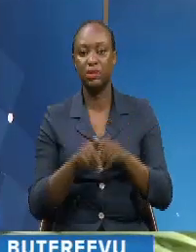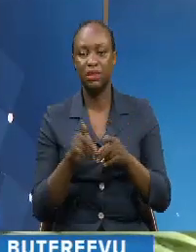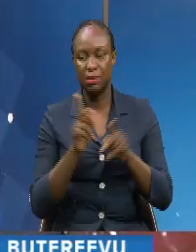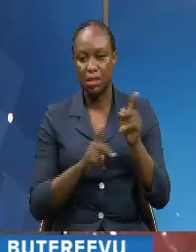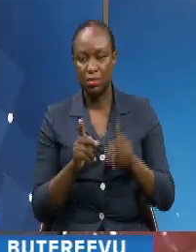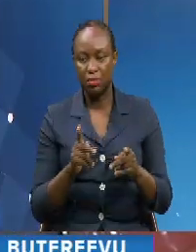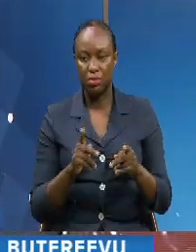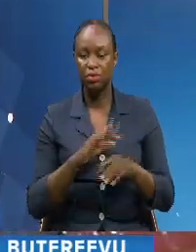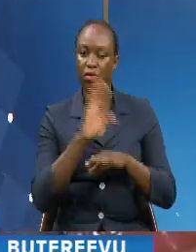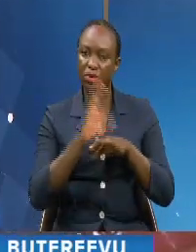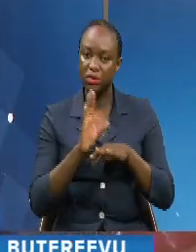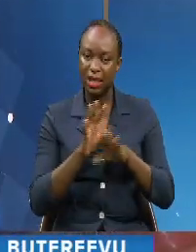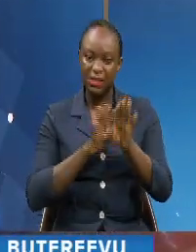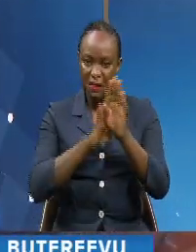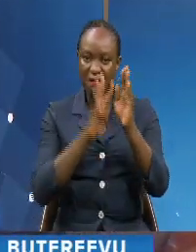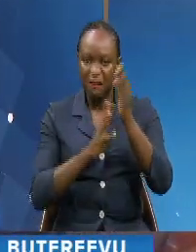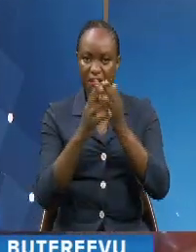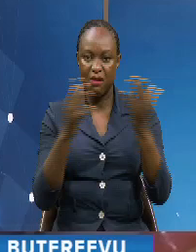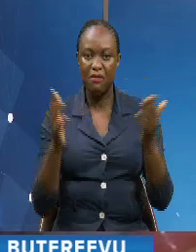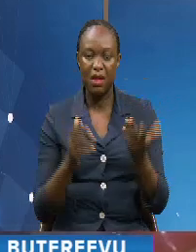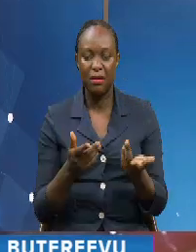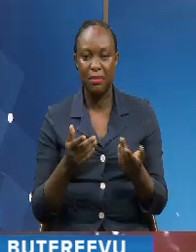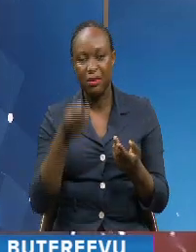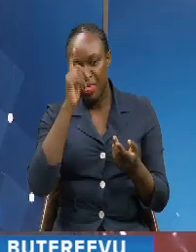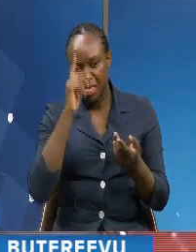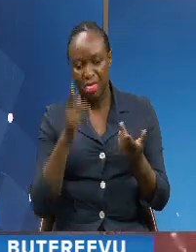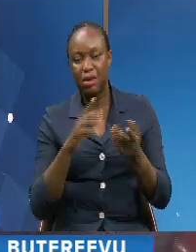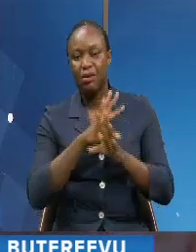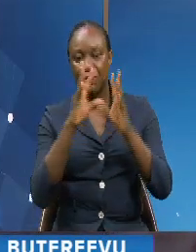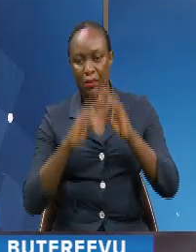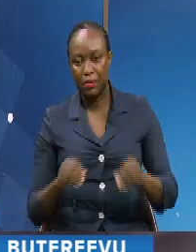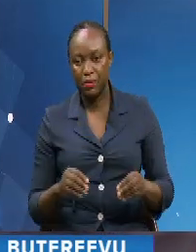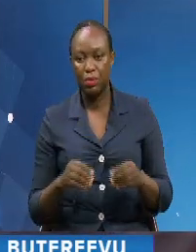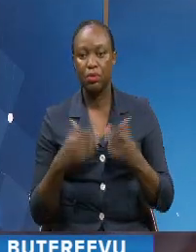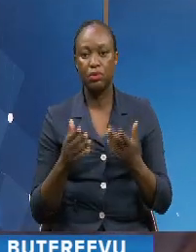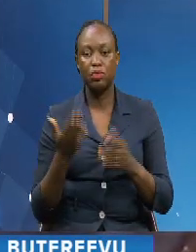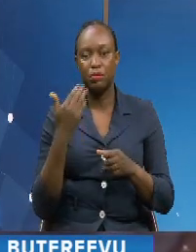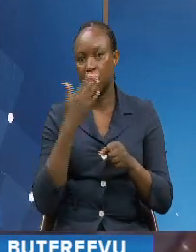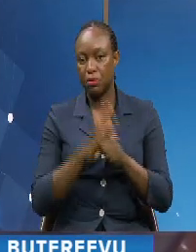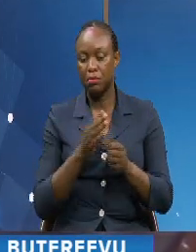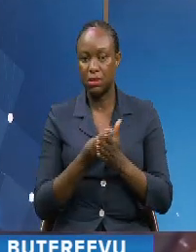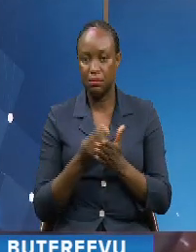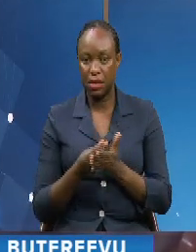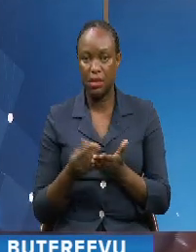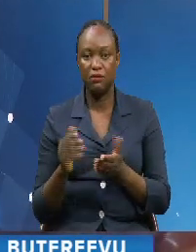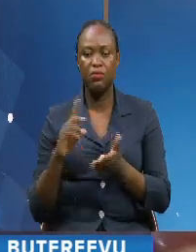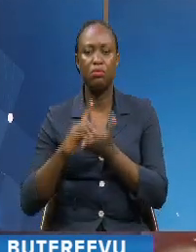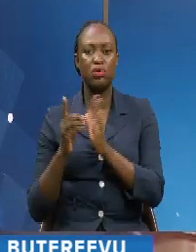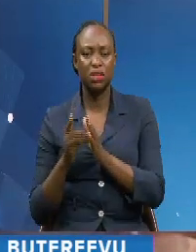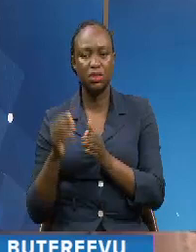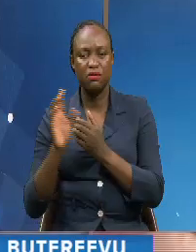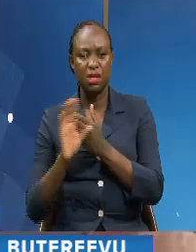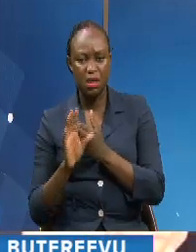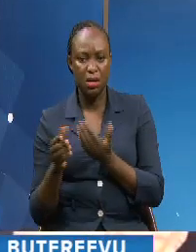mu kiraba. Abasumba bano bategeeza nga baasuubizibwa ebintu okuva mu kitongole kya Operation Wellness Creation wadde nga n'okutuusa kati bagamba tebafunangako